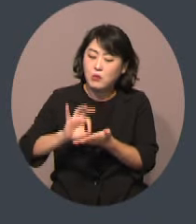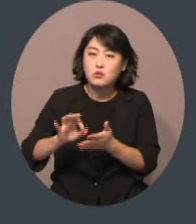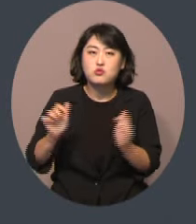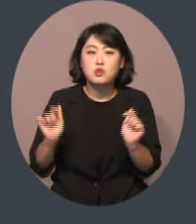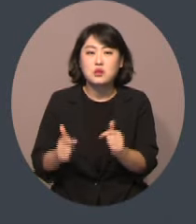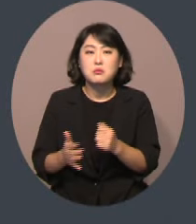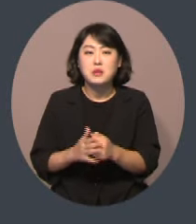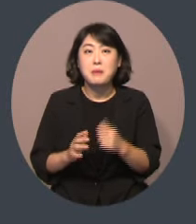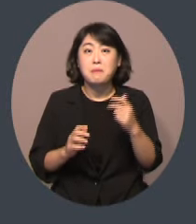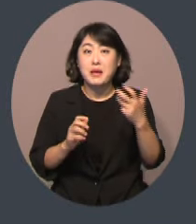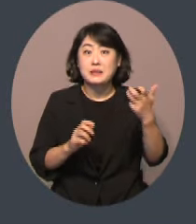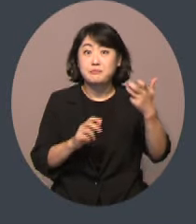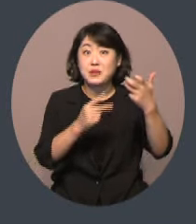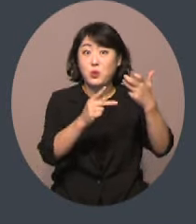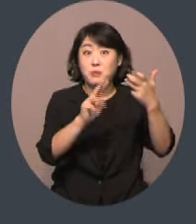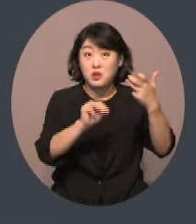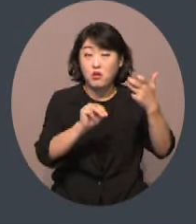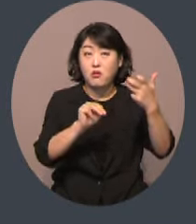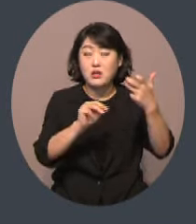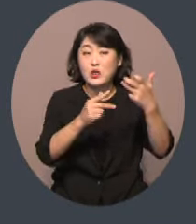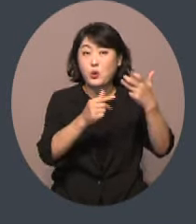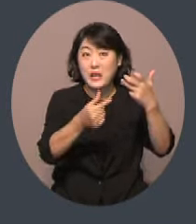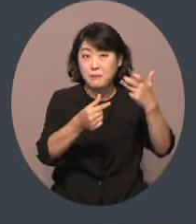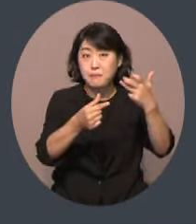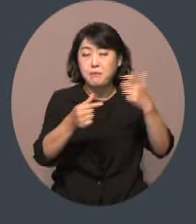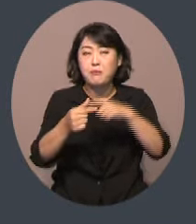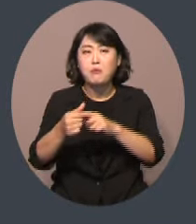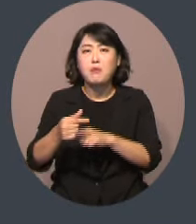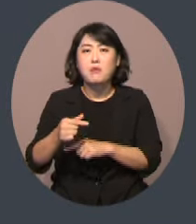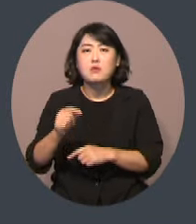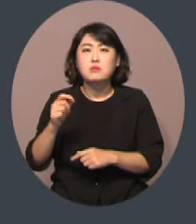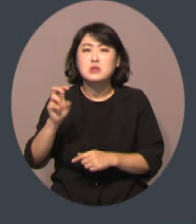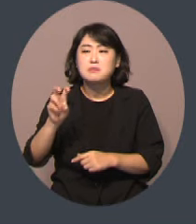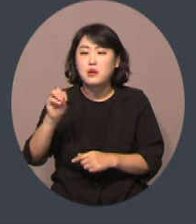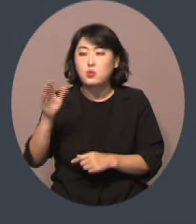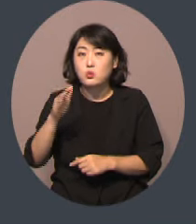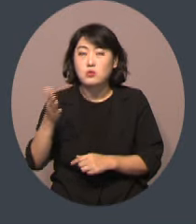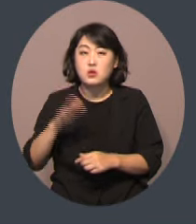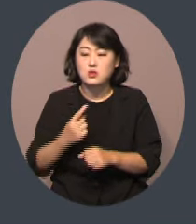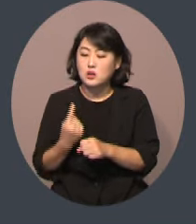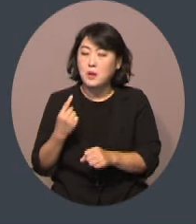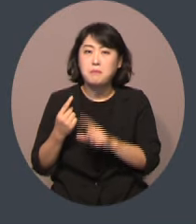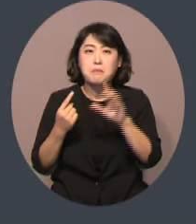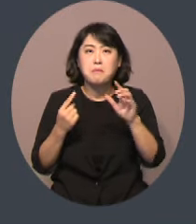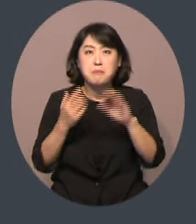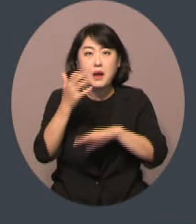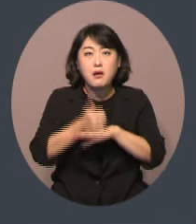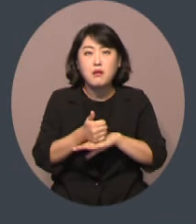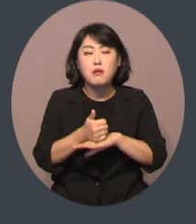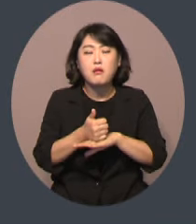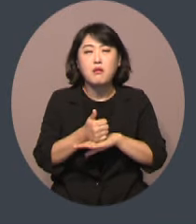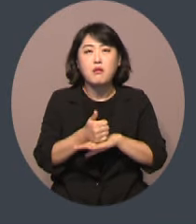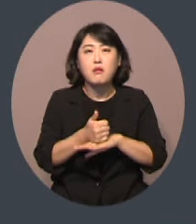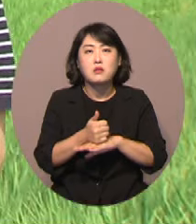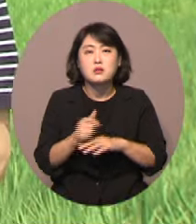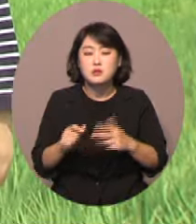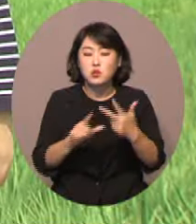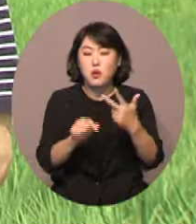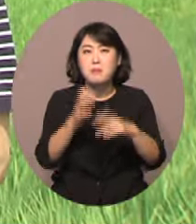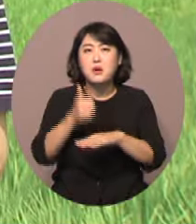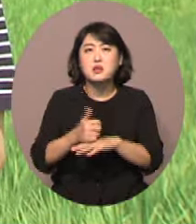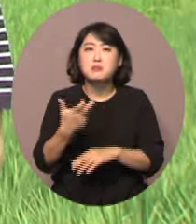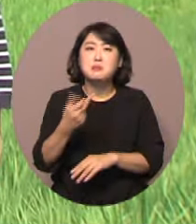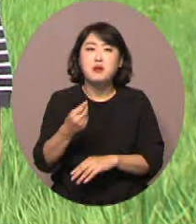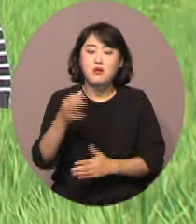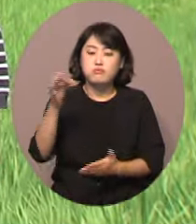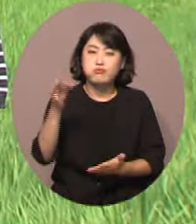80kg 한 가마당 20만 원대였던 산지 쌀값도 지난달 말 17만 원대까지 떨어졌습니다.